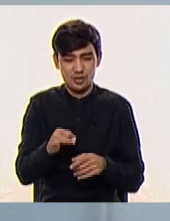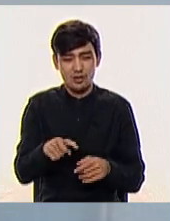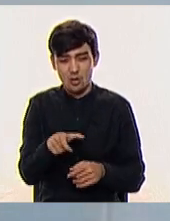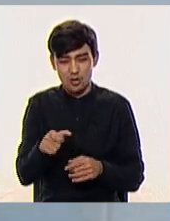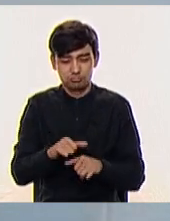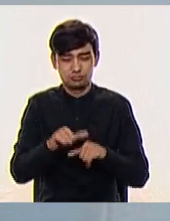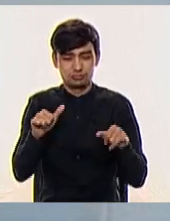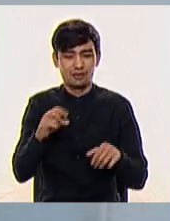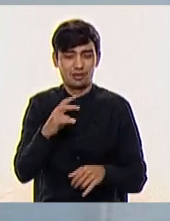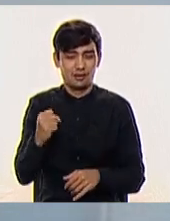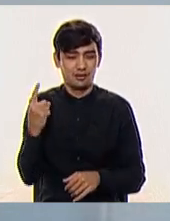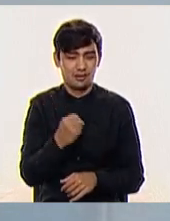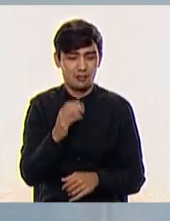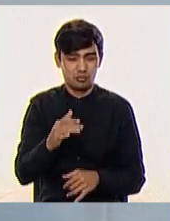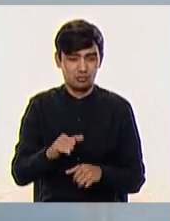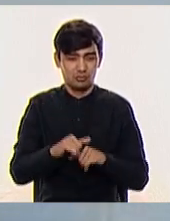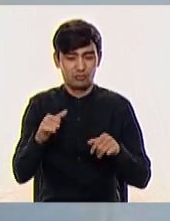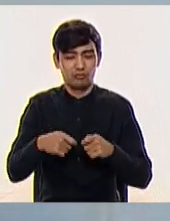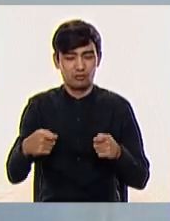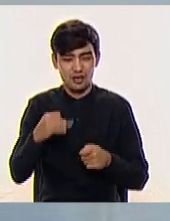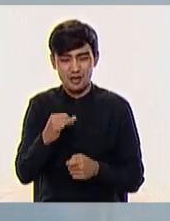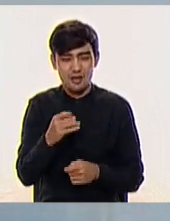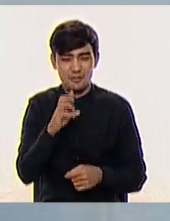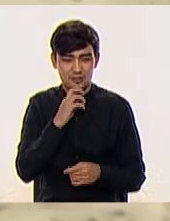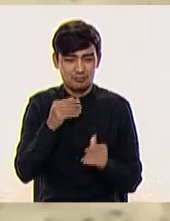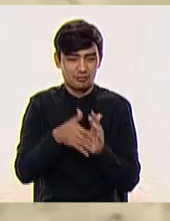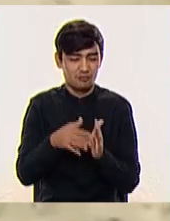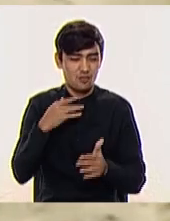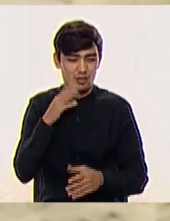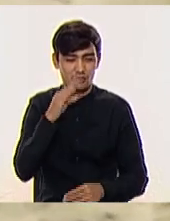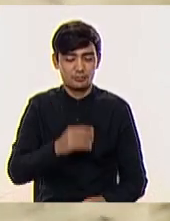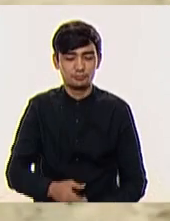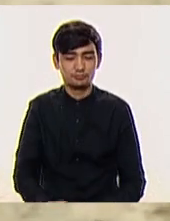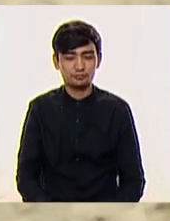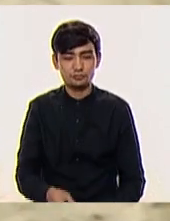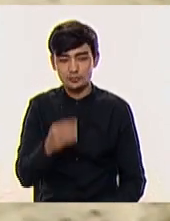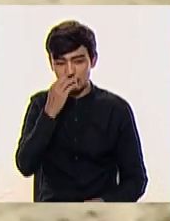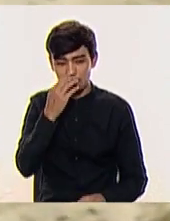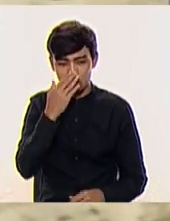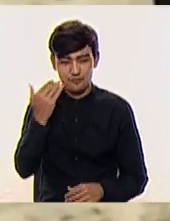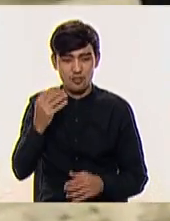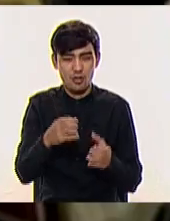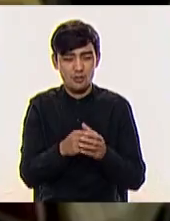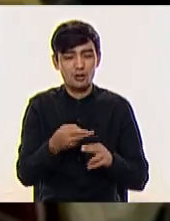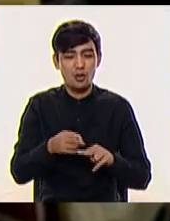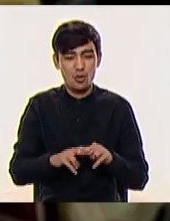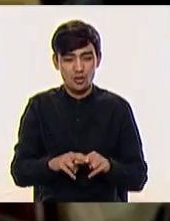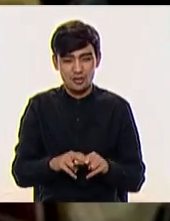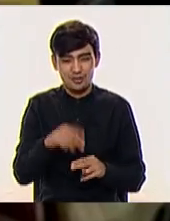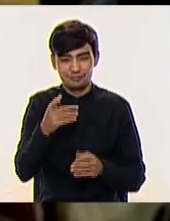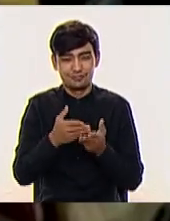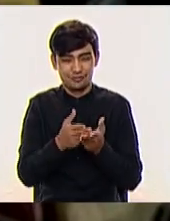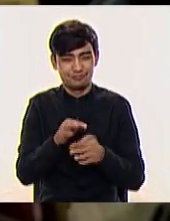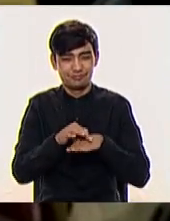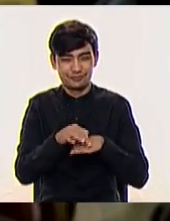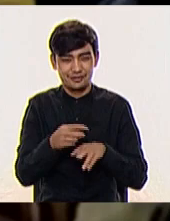примерно на неделю. Плюс это скажется на топливных расходах. Японская компания, которой принадлежит